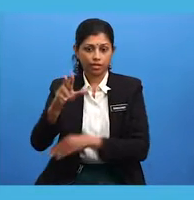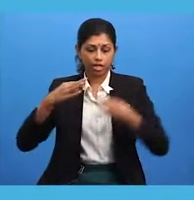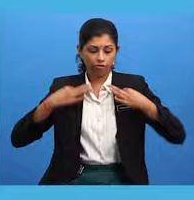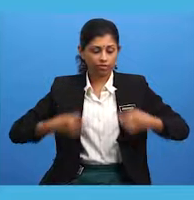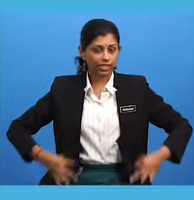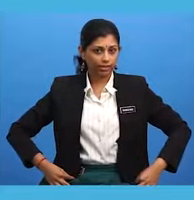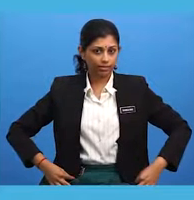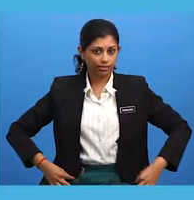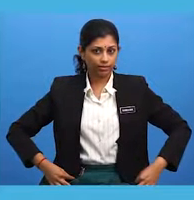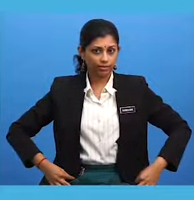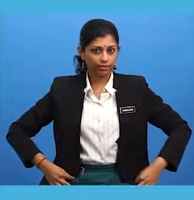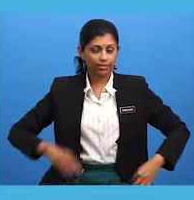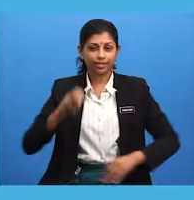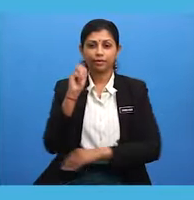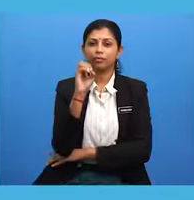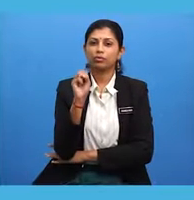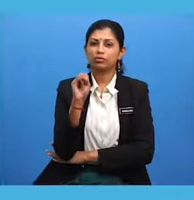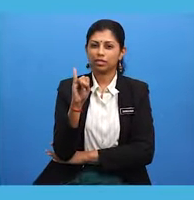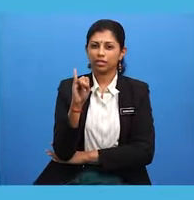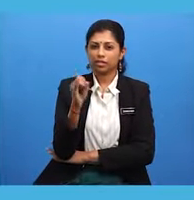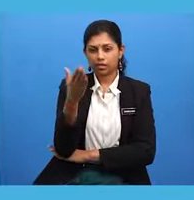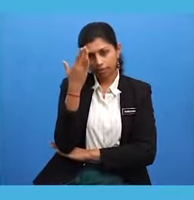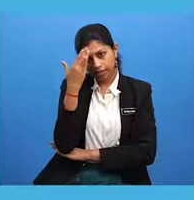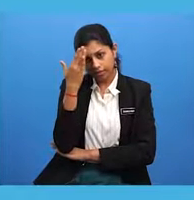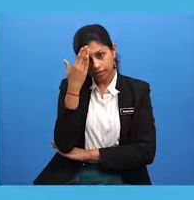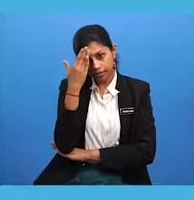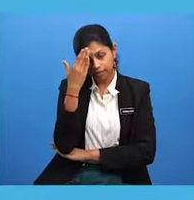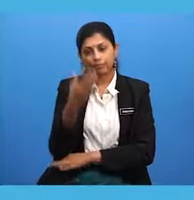fizikal, emosi dan mental.